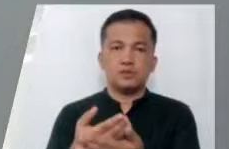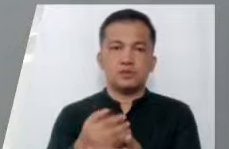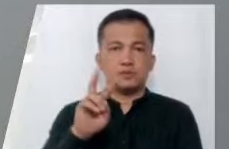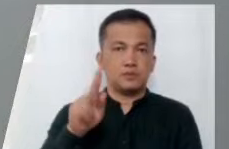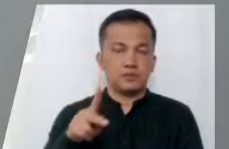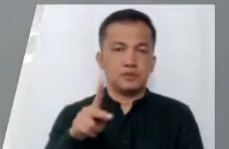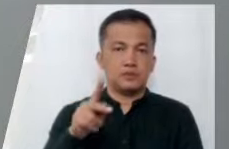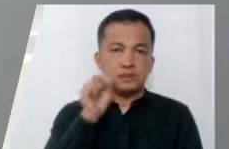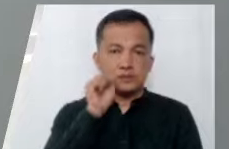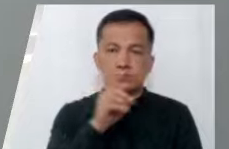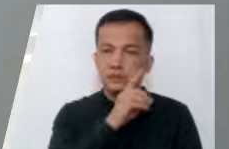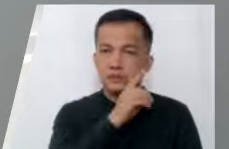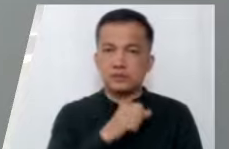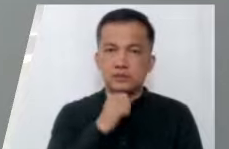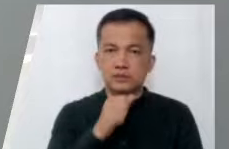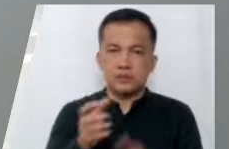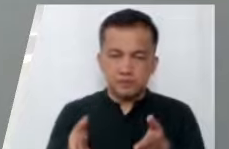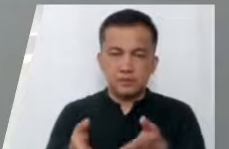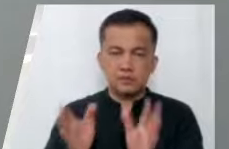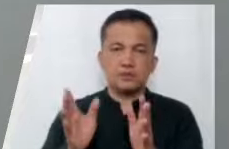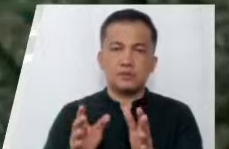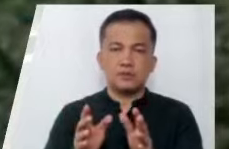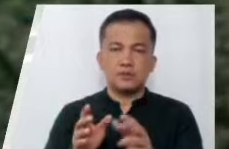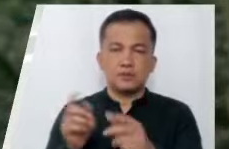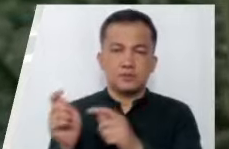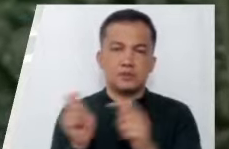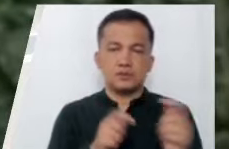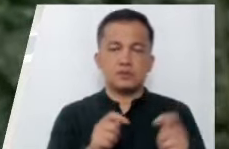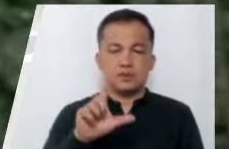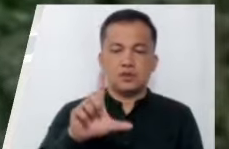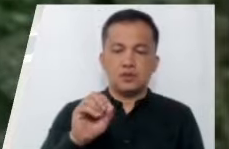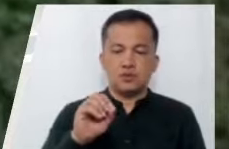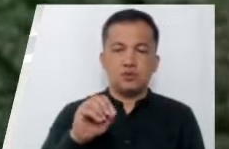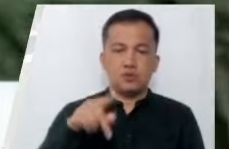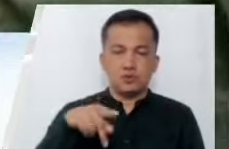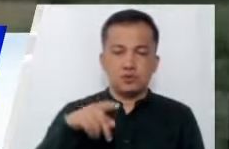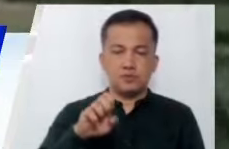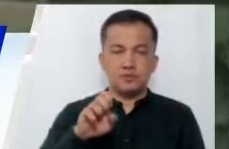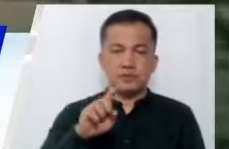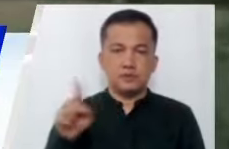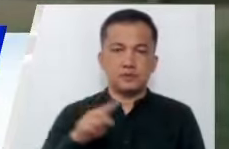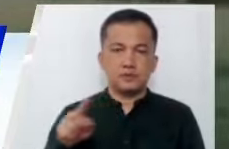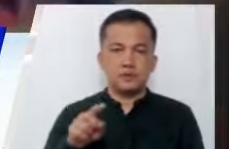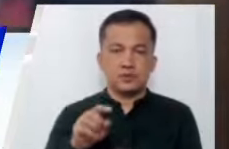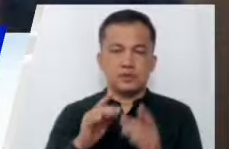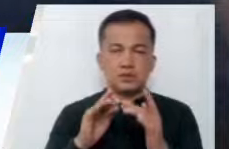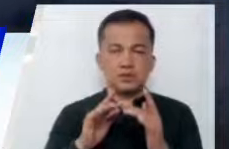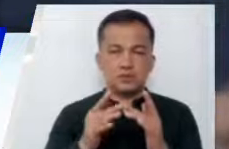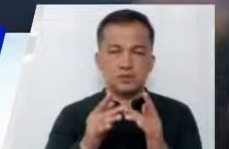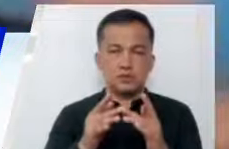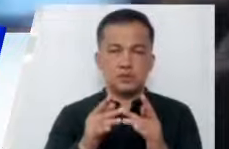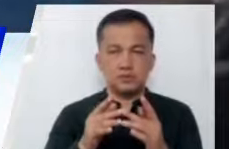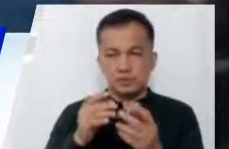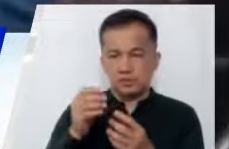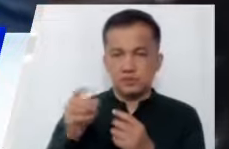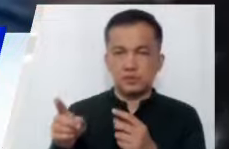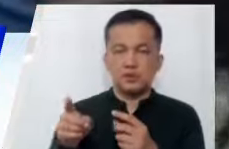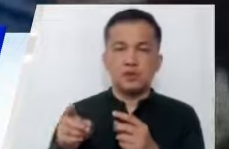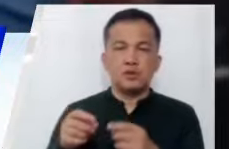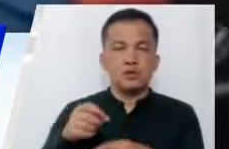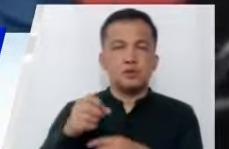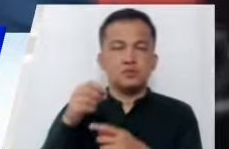at hindi niya pinayagan na mailipat si Lopez. Sa gitna ng online briefing ni na Lopez at Duterte, madaling araw ng